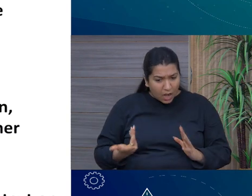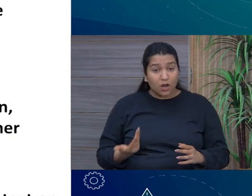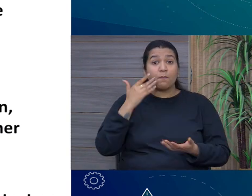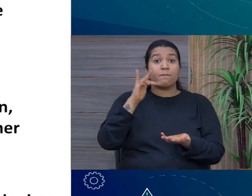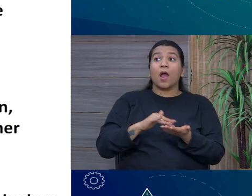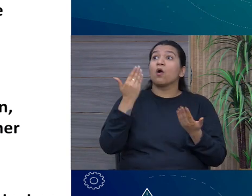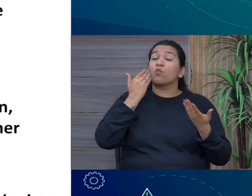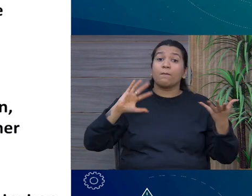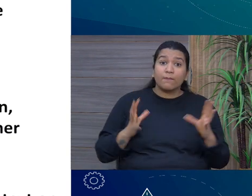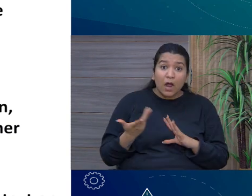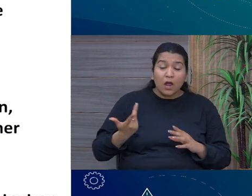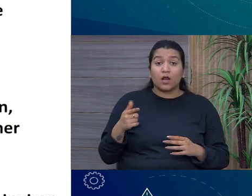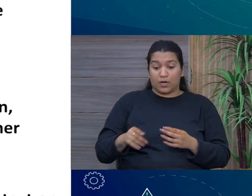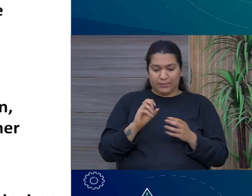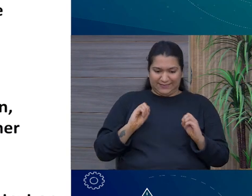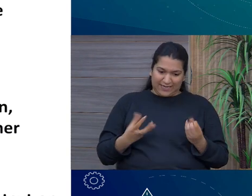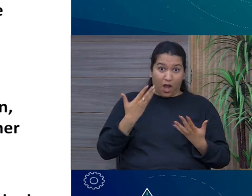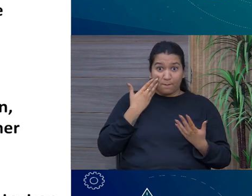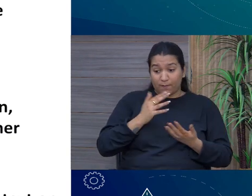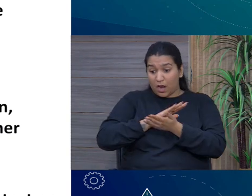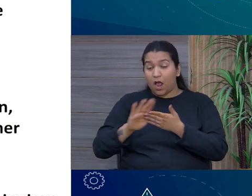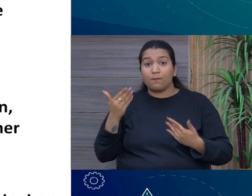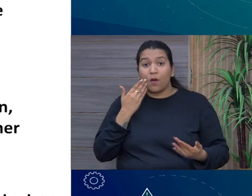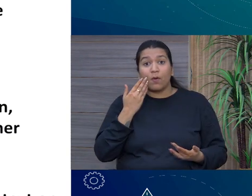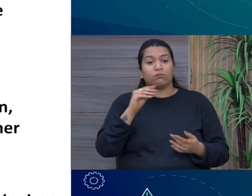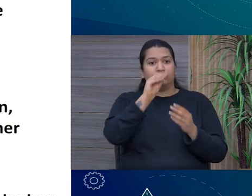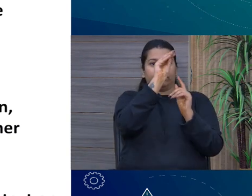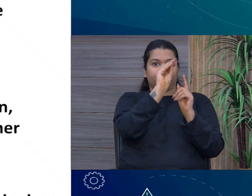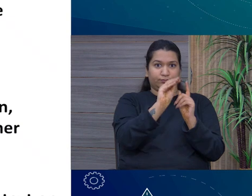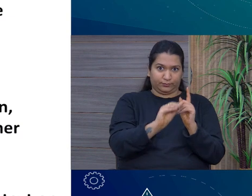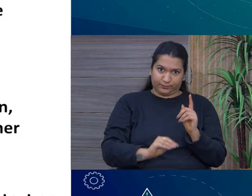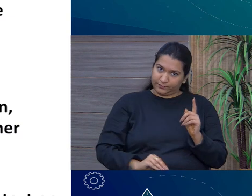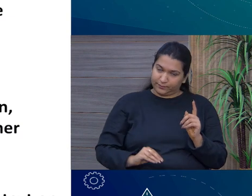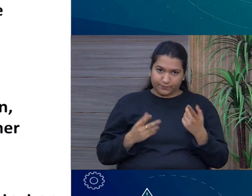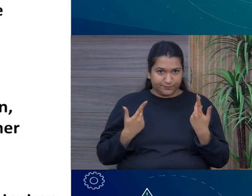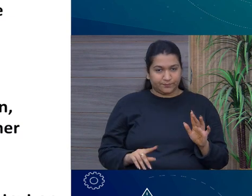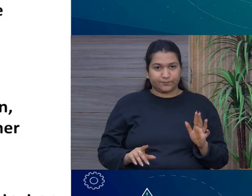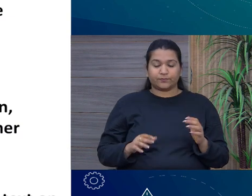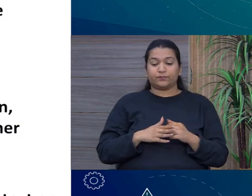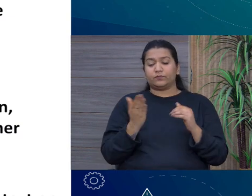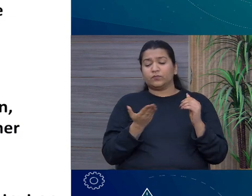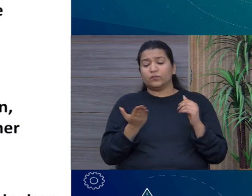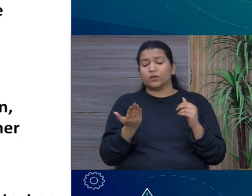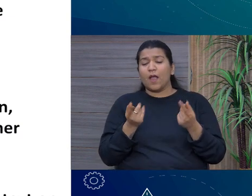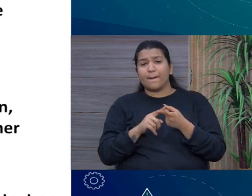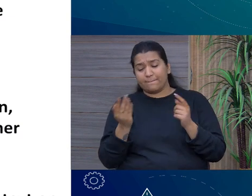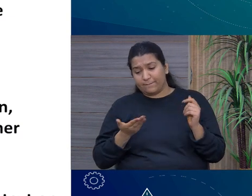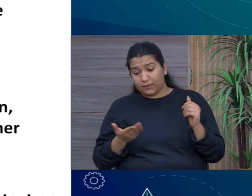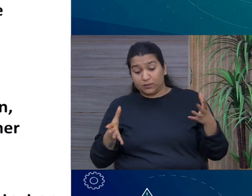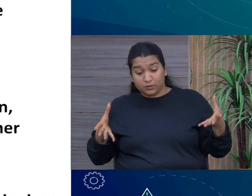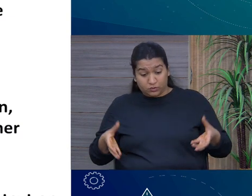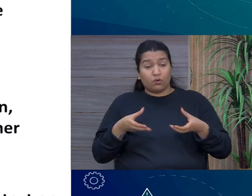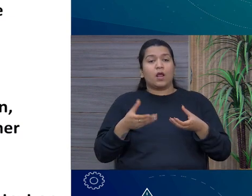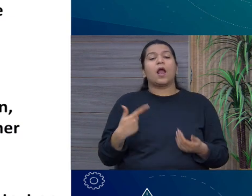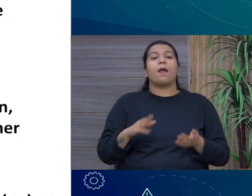किस डेट को ये चित्र कंप्लीट हुआ था। बहुत सारी फोलियोज को मिला करके एक जब बंडल बन जाता है तो वो मैन्युस्क्रिप्ट